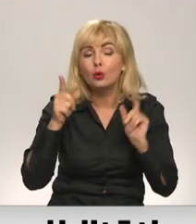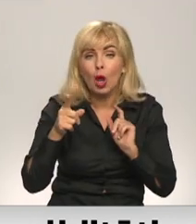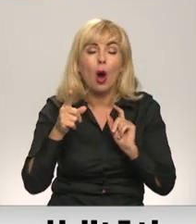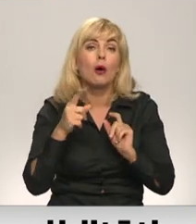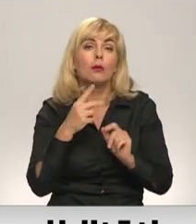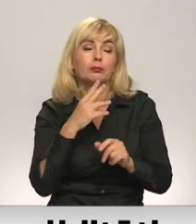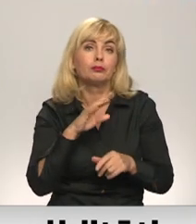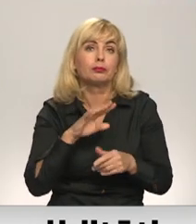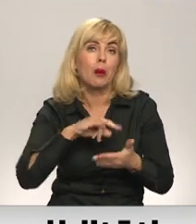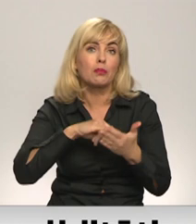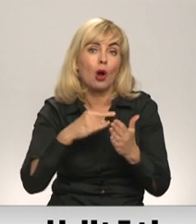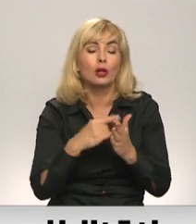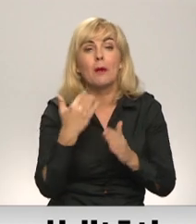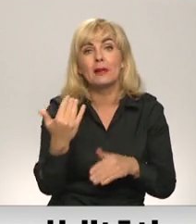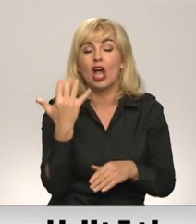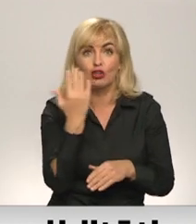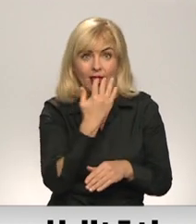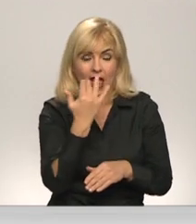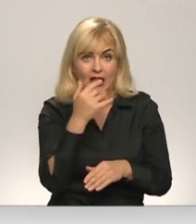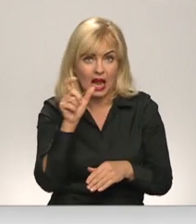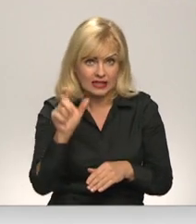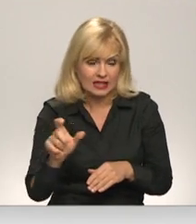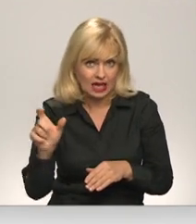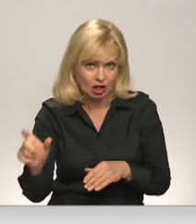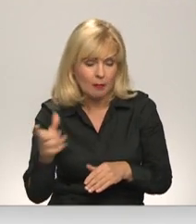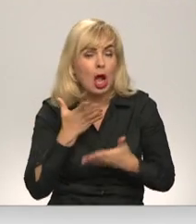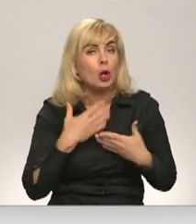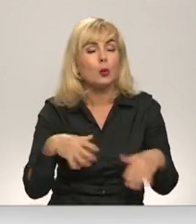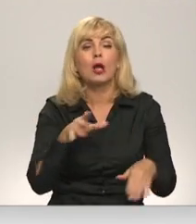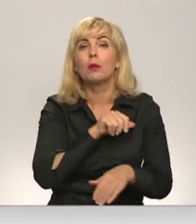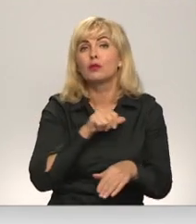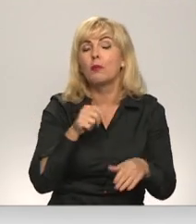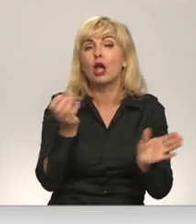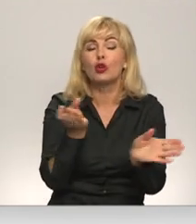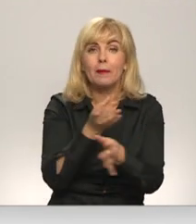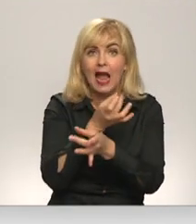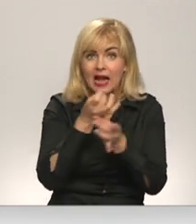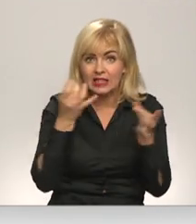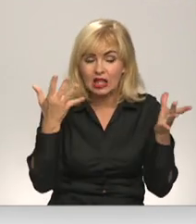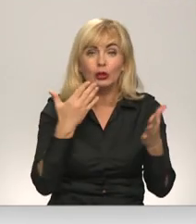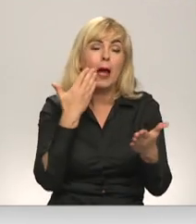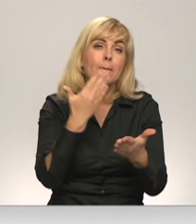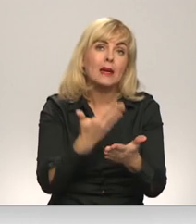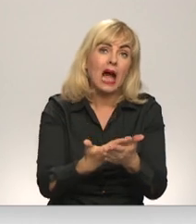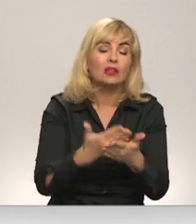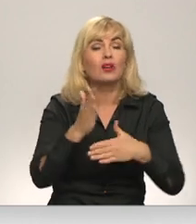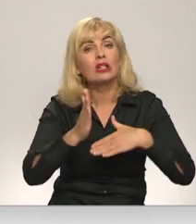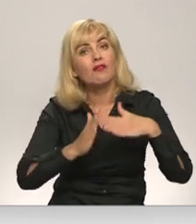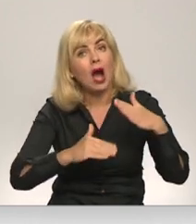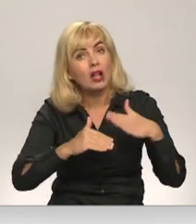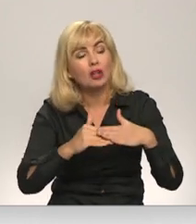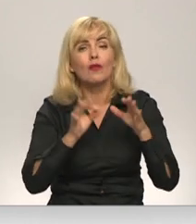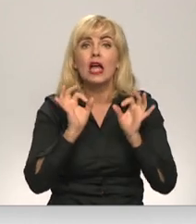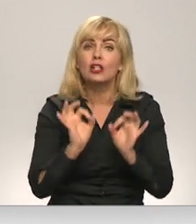mākslu neredzīgajiem. Mēs arī saprotam to, ka mums ir ļoti, ļoti jāizglītojas, lai to piedāvājumu veidotu kvalitatīvu, lai tas